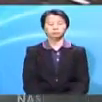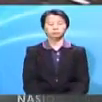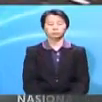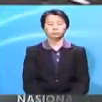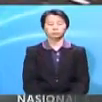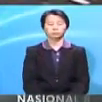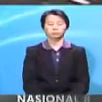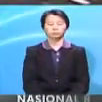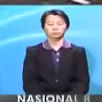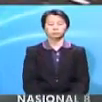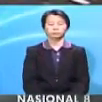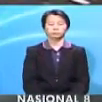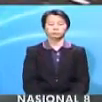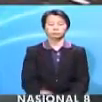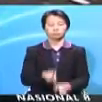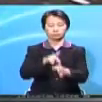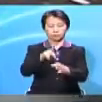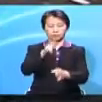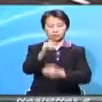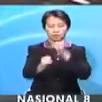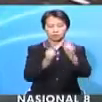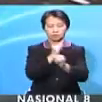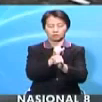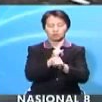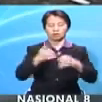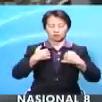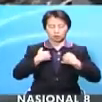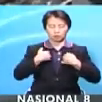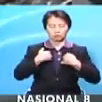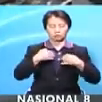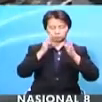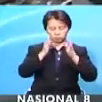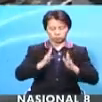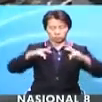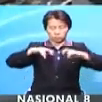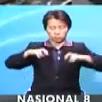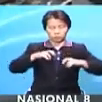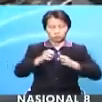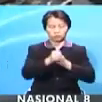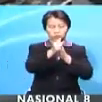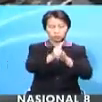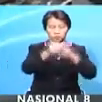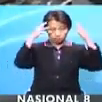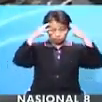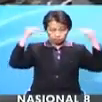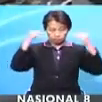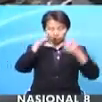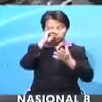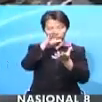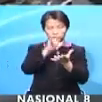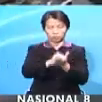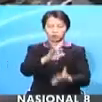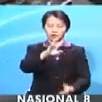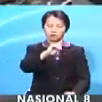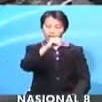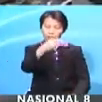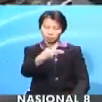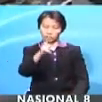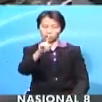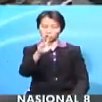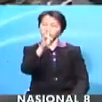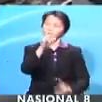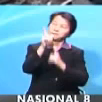Dalam pada itu pakar antar bangsa yang beranggota ibadah catatan yang diketuai Belanda itu yakin m.h17